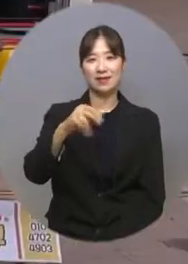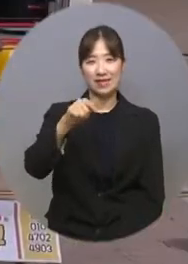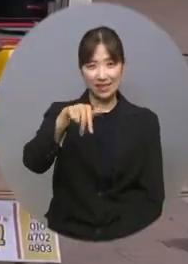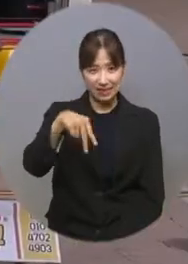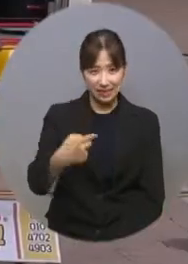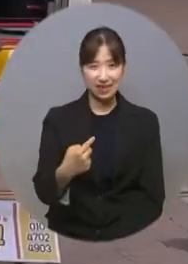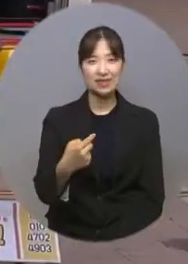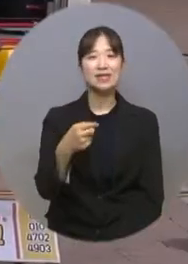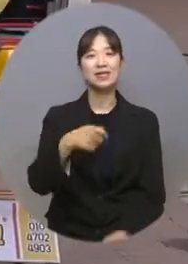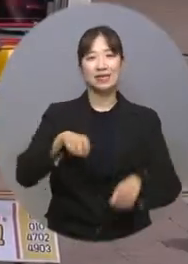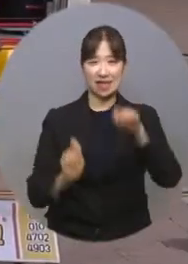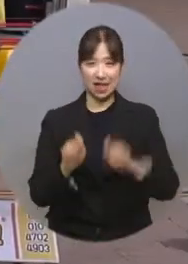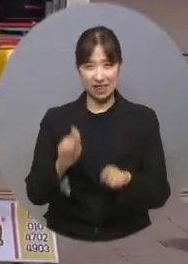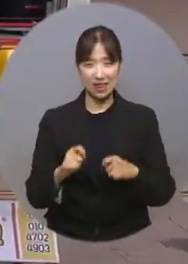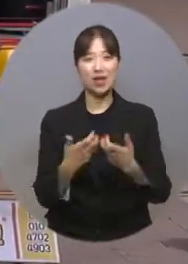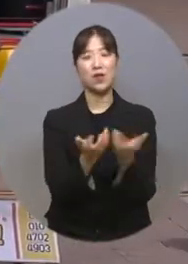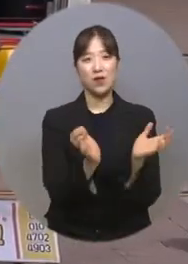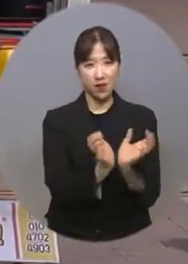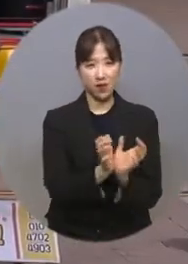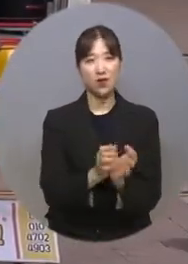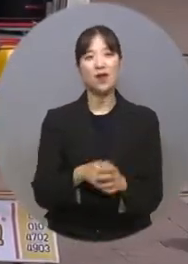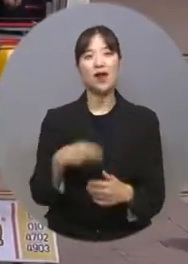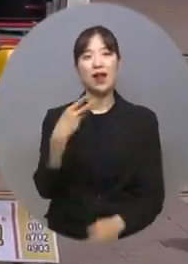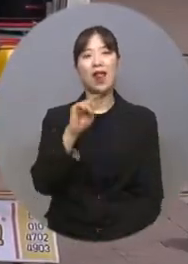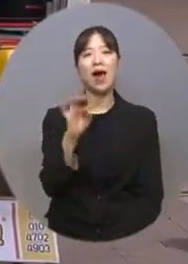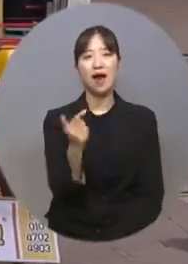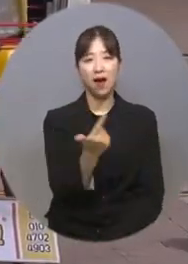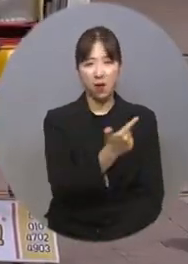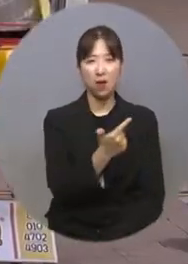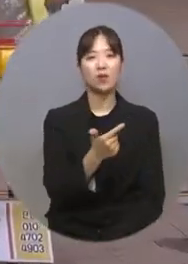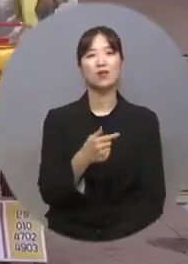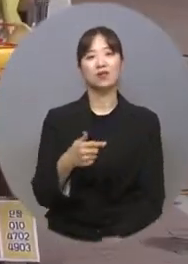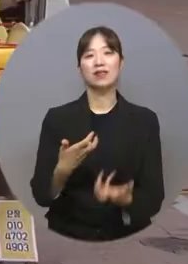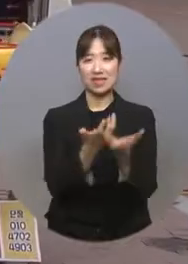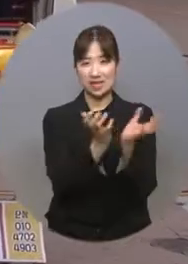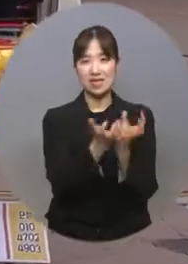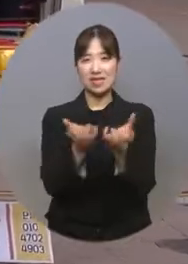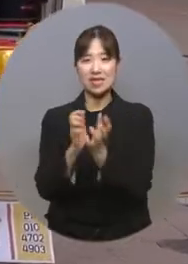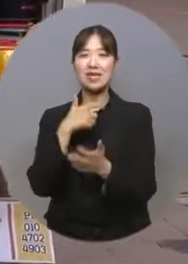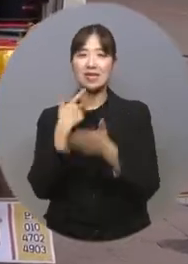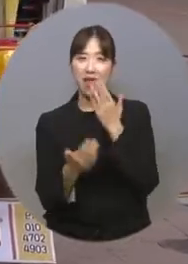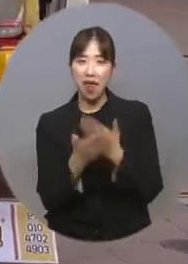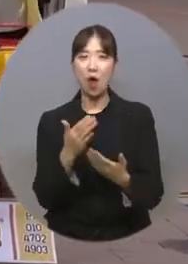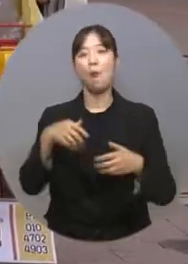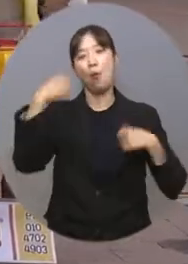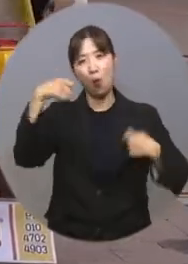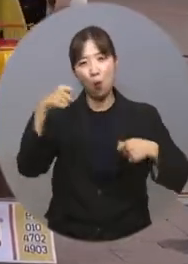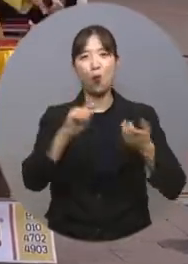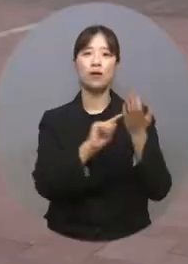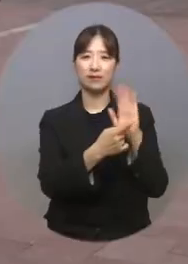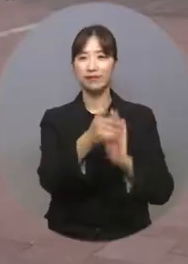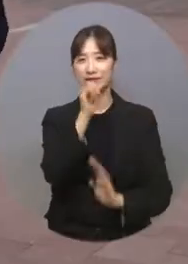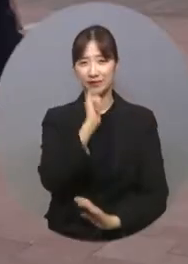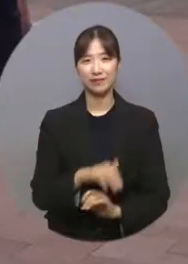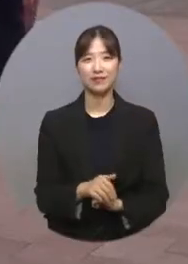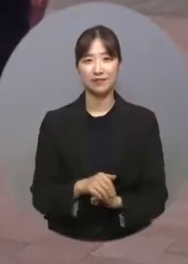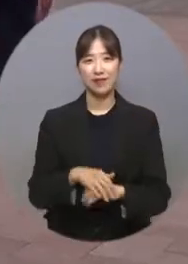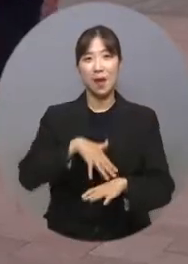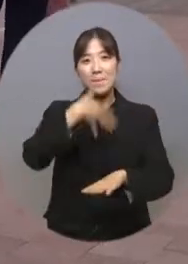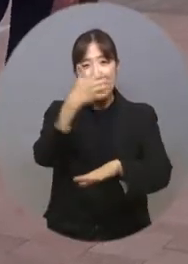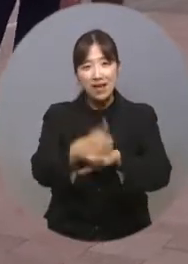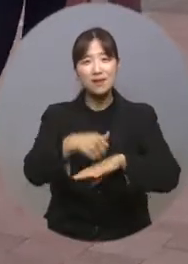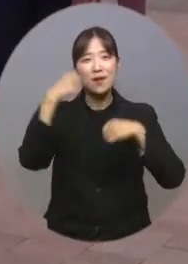가온타 승승장구 난타 동호회, 라온 텀블링돌 등의 체험 공연들이 이루어졌습니다.